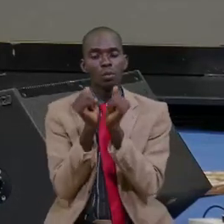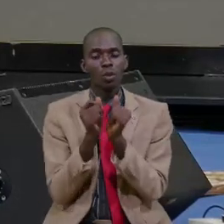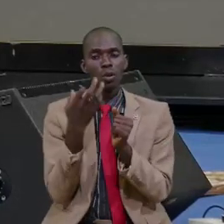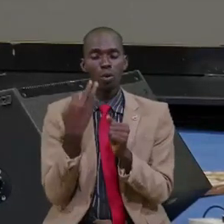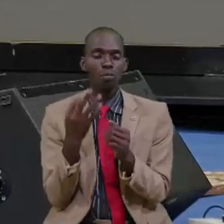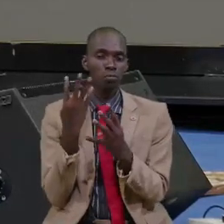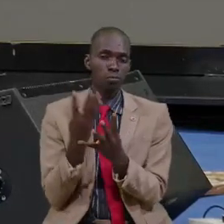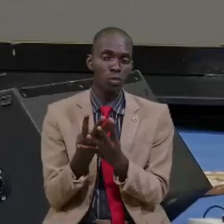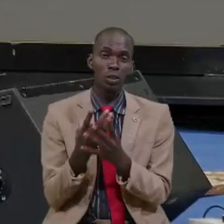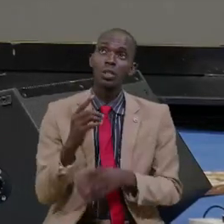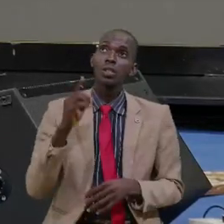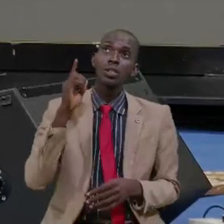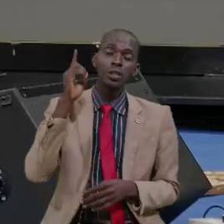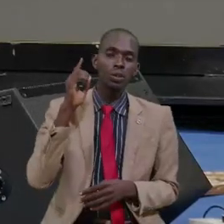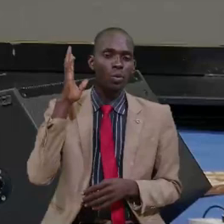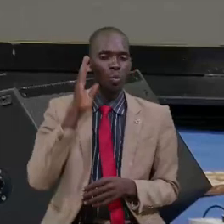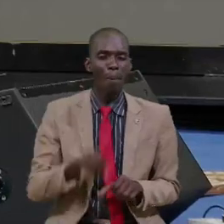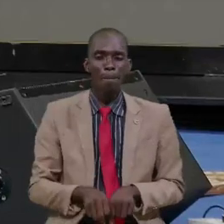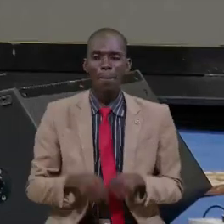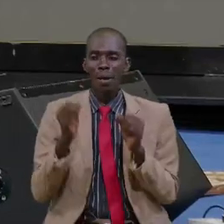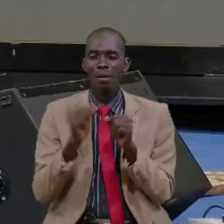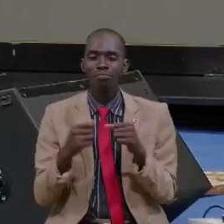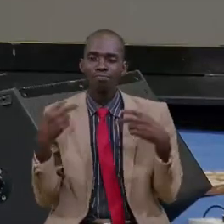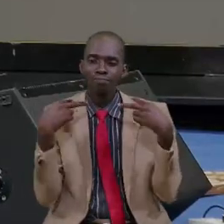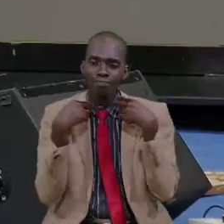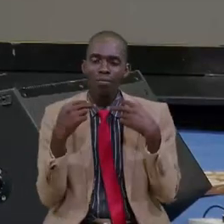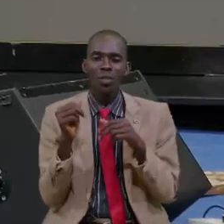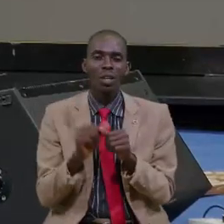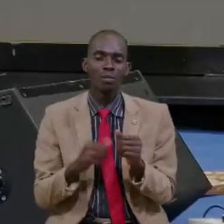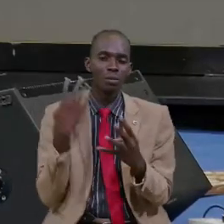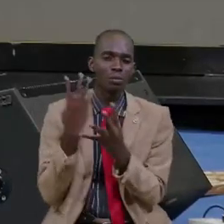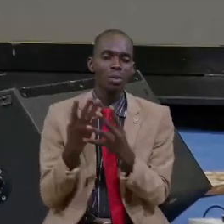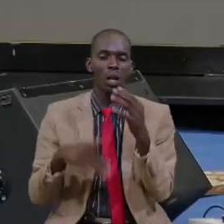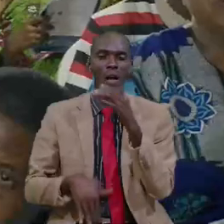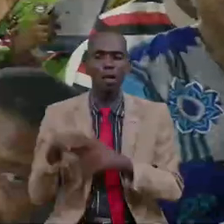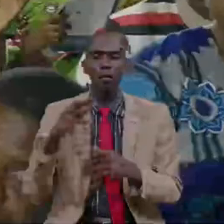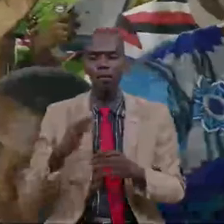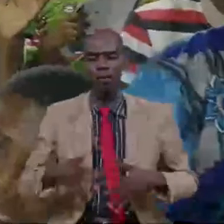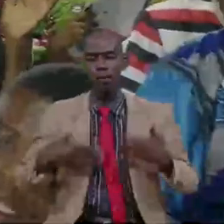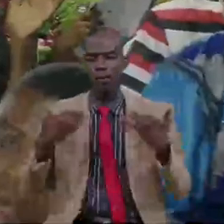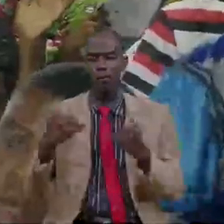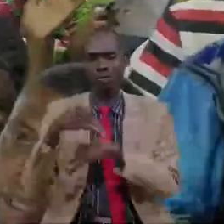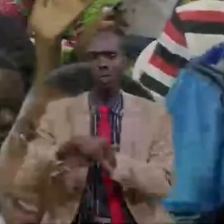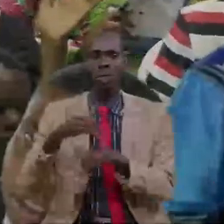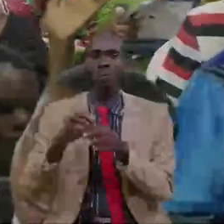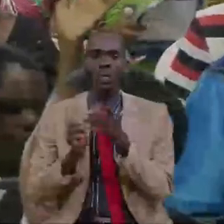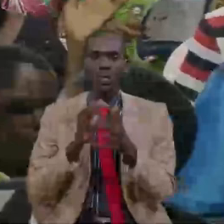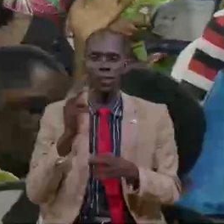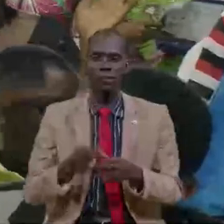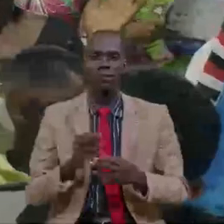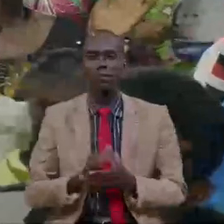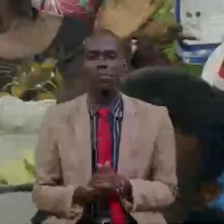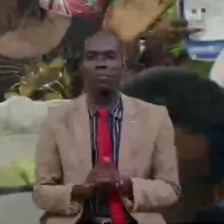de la captivité. Il va briser toujours toute captivité de ta vie ce soir, au nom de